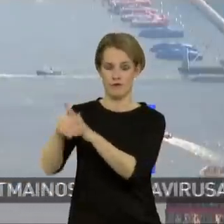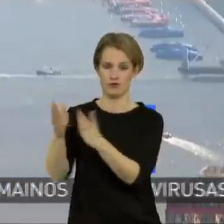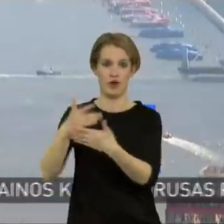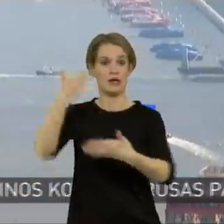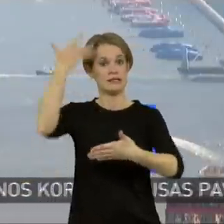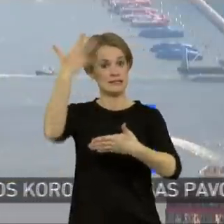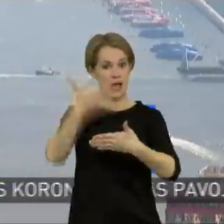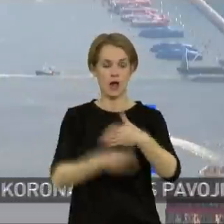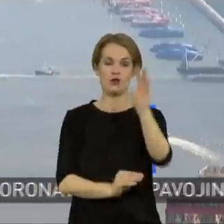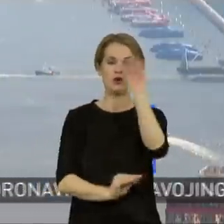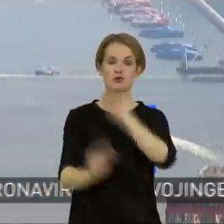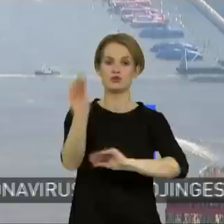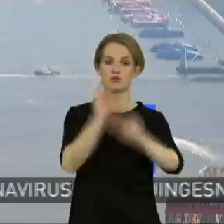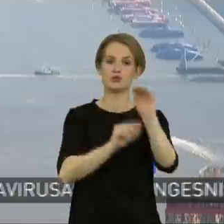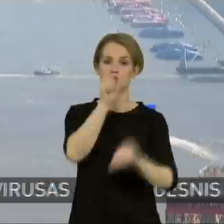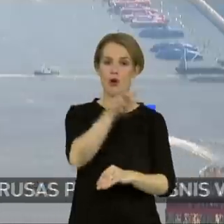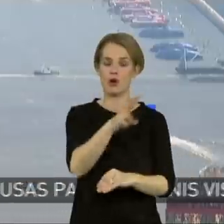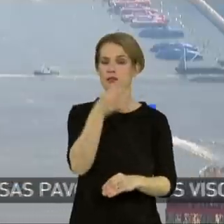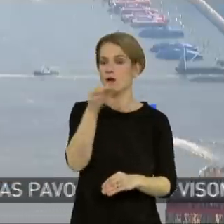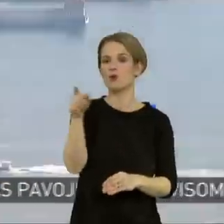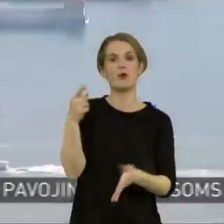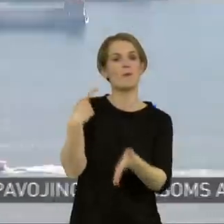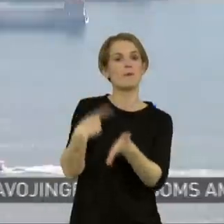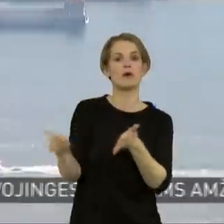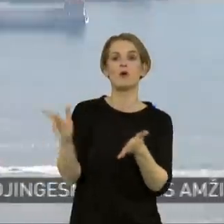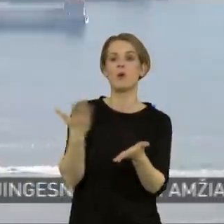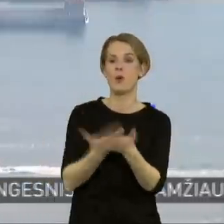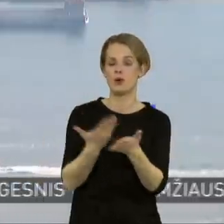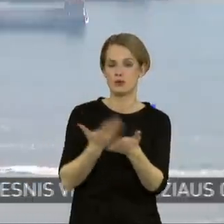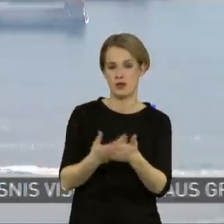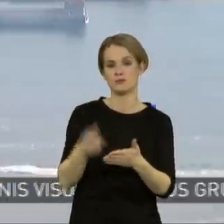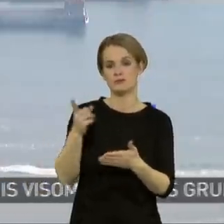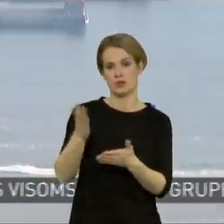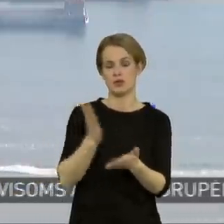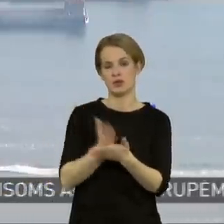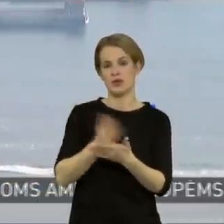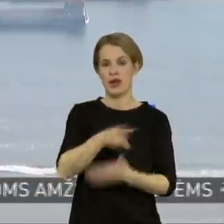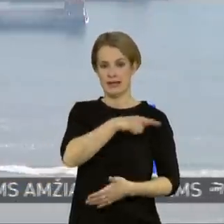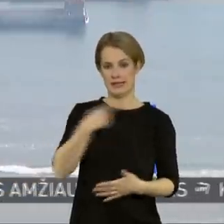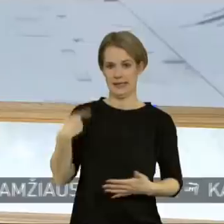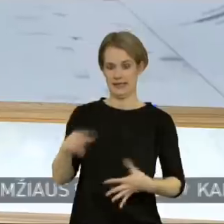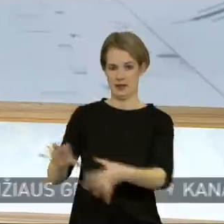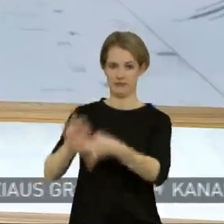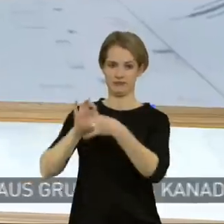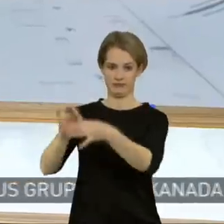sudarytojai sako, kad miestą išbraukė, nes jis dabar jau tiesiogiai kontroliuojamas Kinijos.